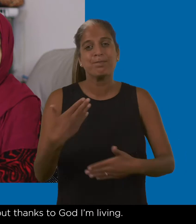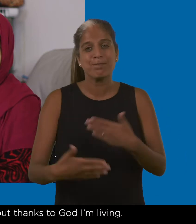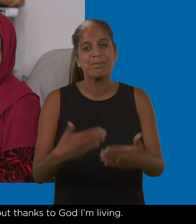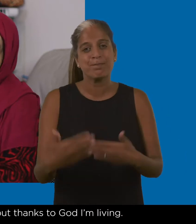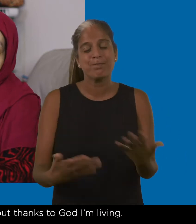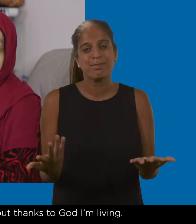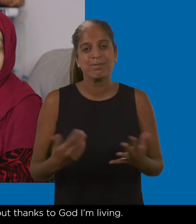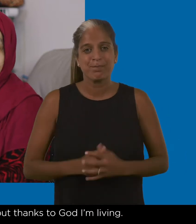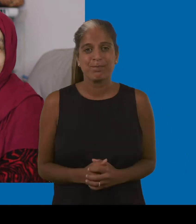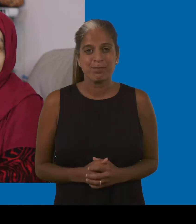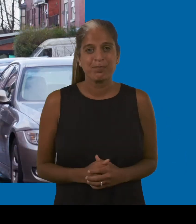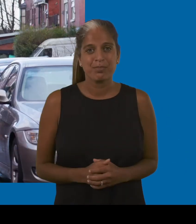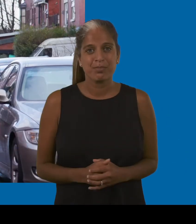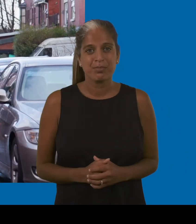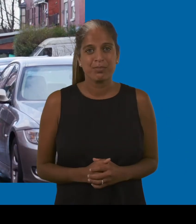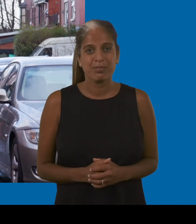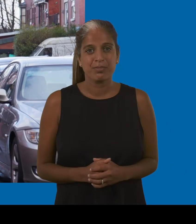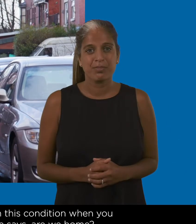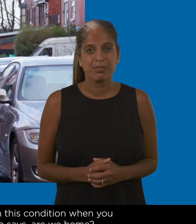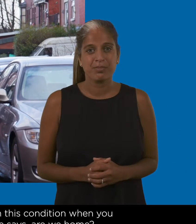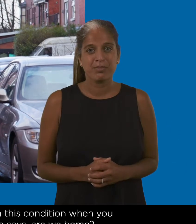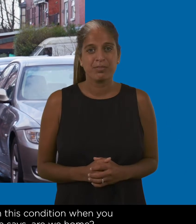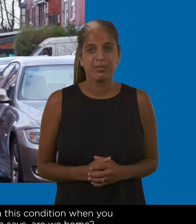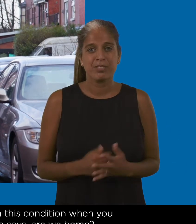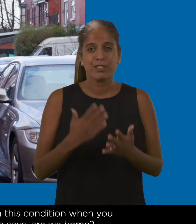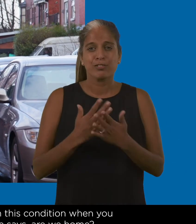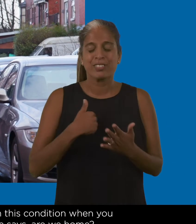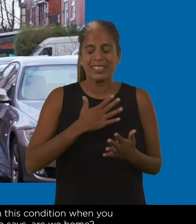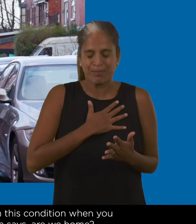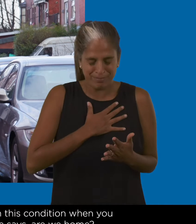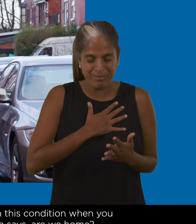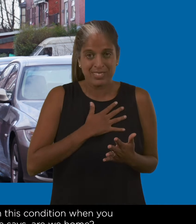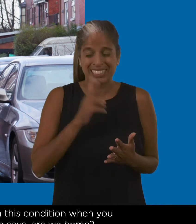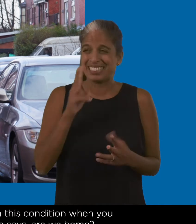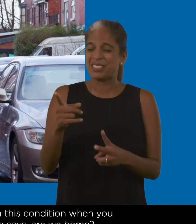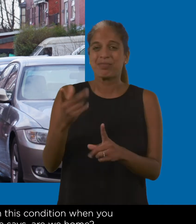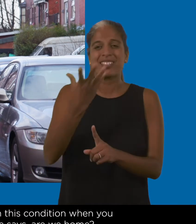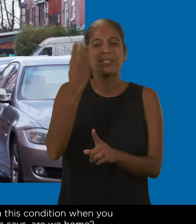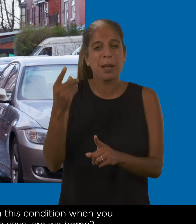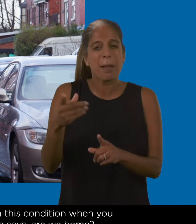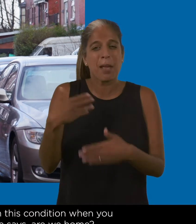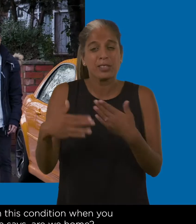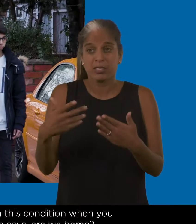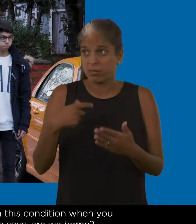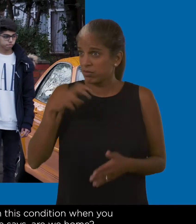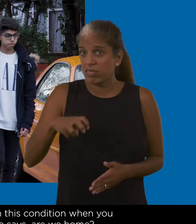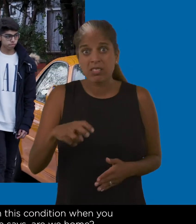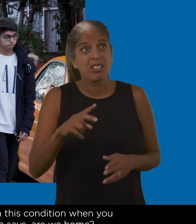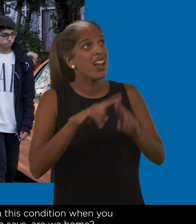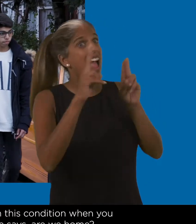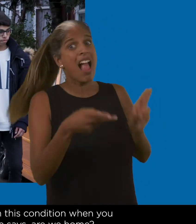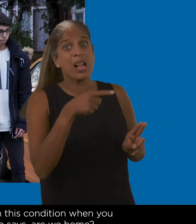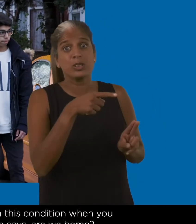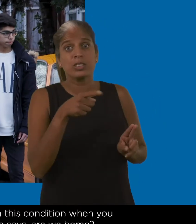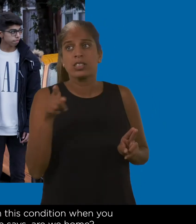है अल्लाह का गुजर रही है. It is very heartbreaking to see him in this condition when you pull